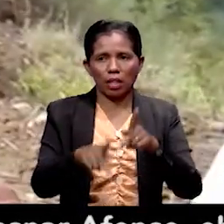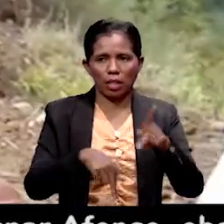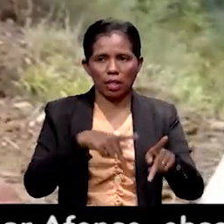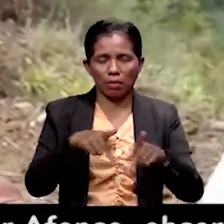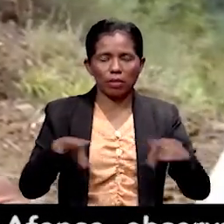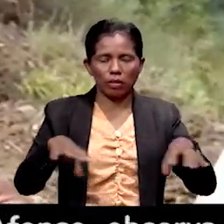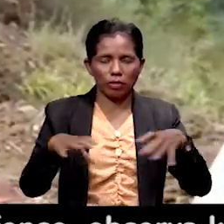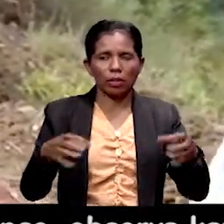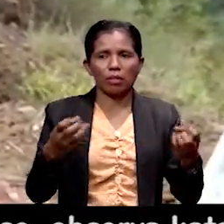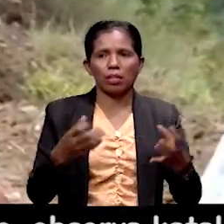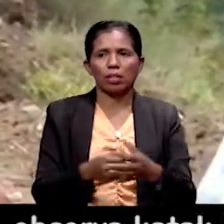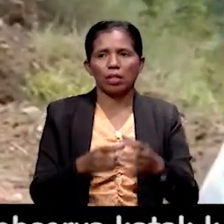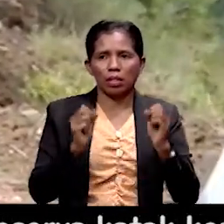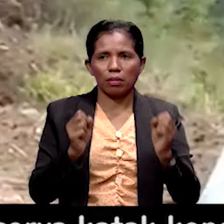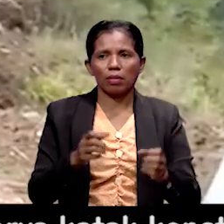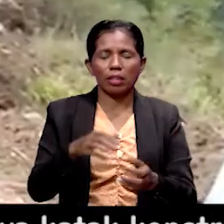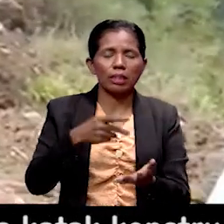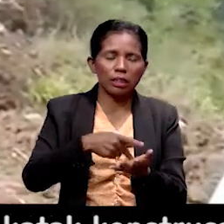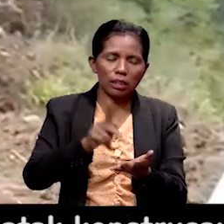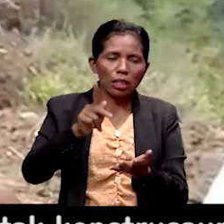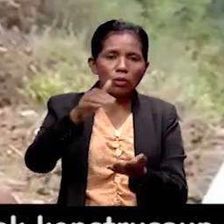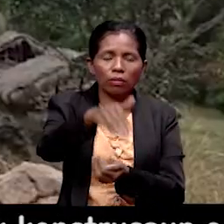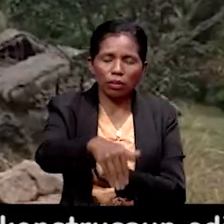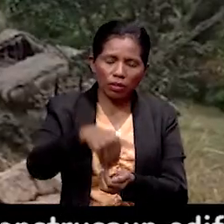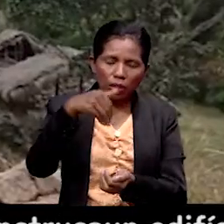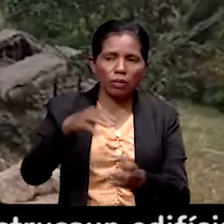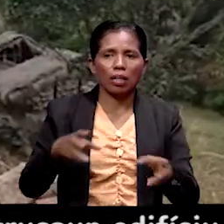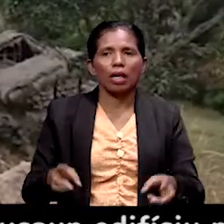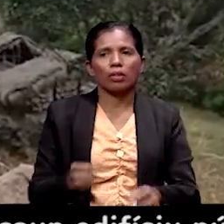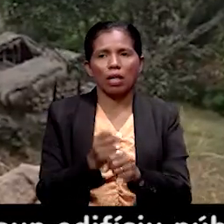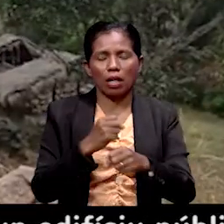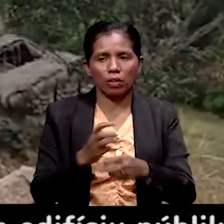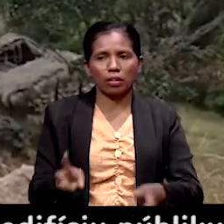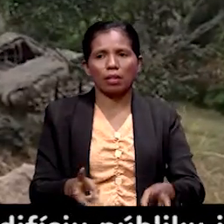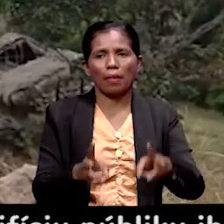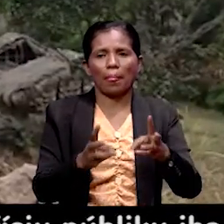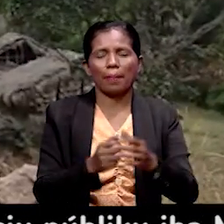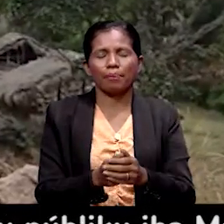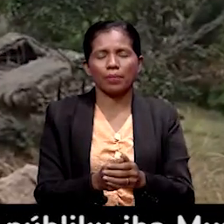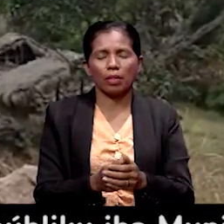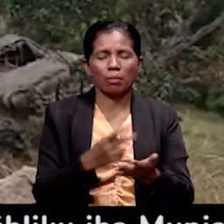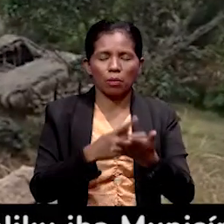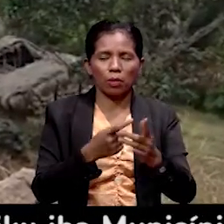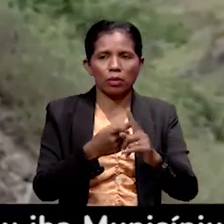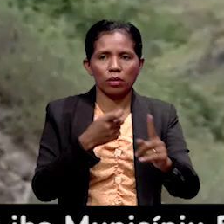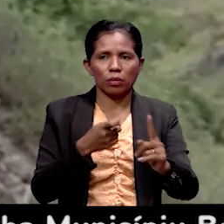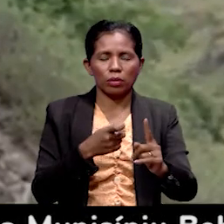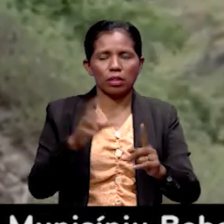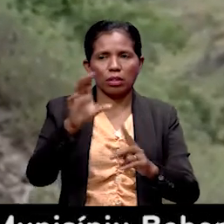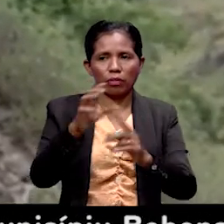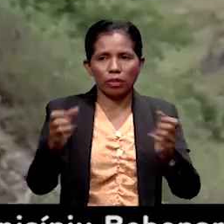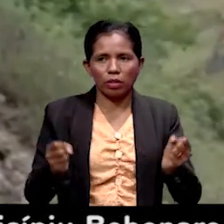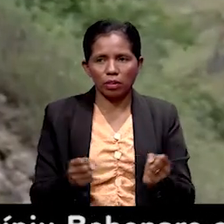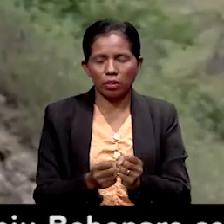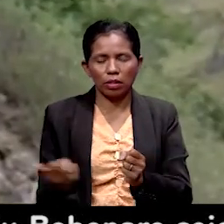esforzo toma, kama kogin lorum bele aluga ek, no bele mai suria, misera. Tuir Jong, proposta husi komunidade li husi autorare lokal, ne